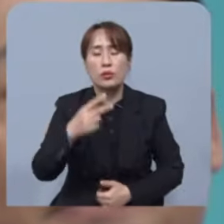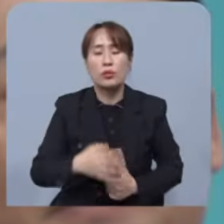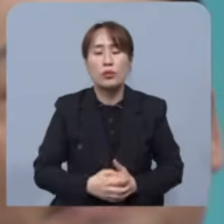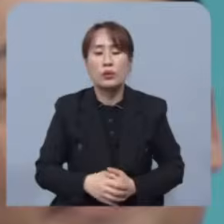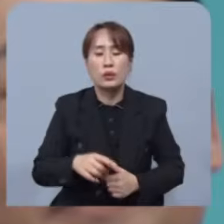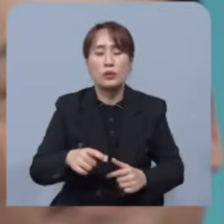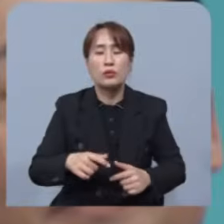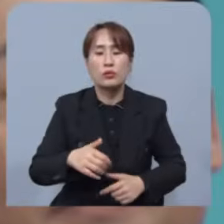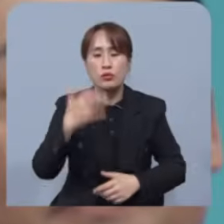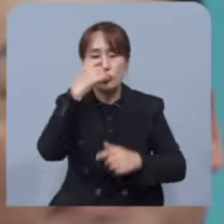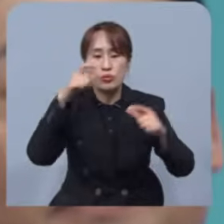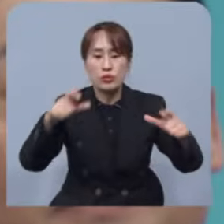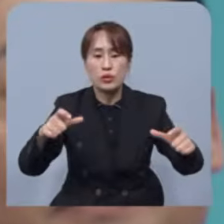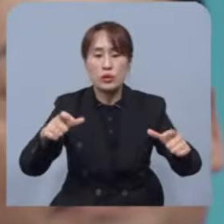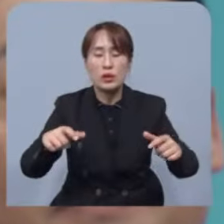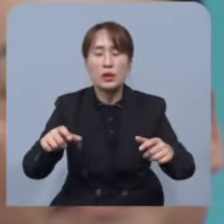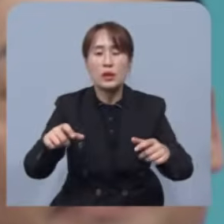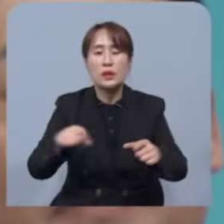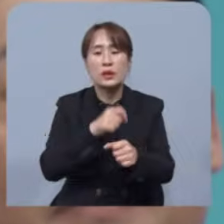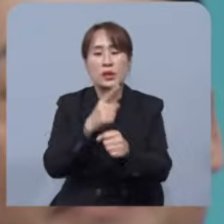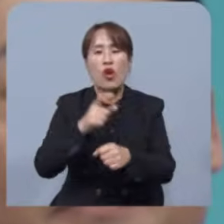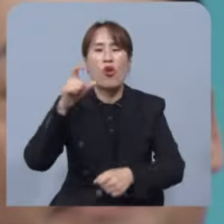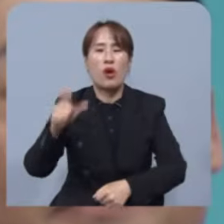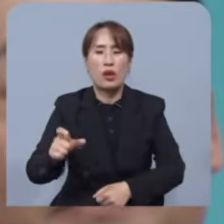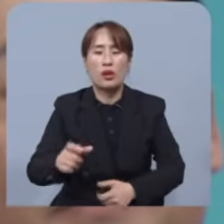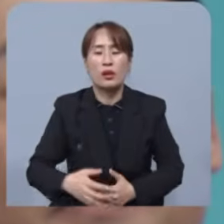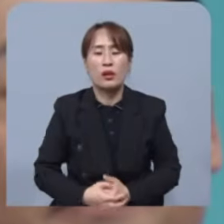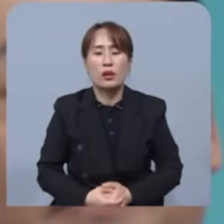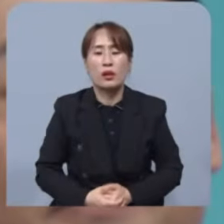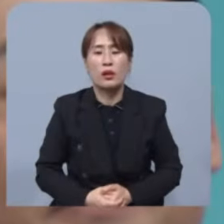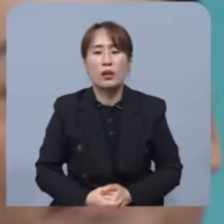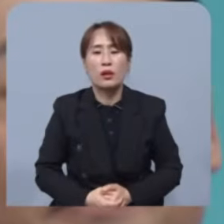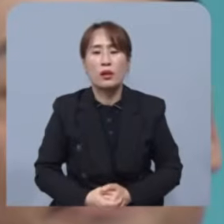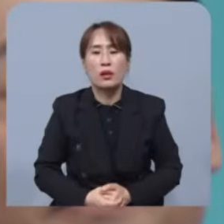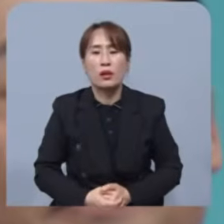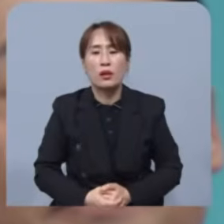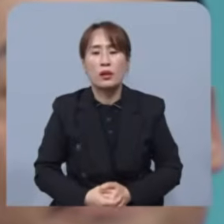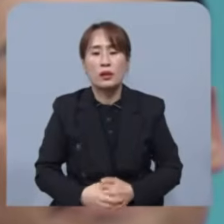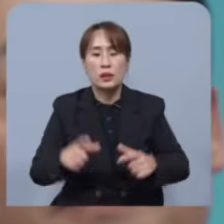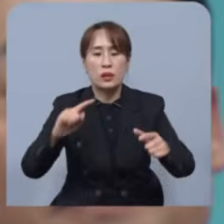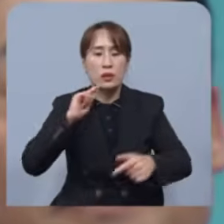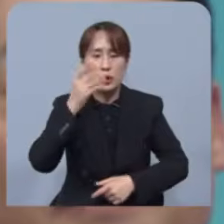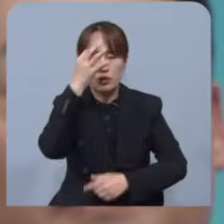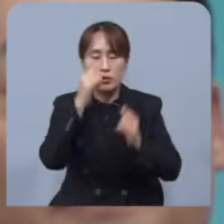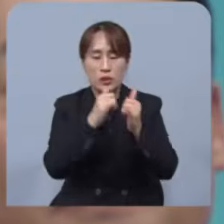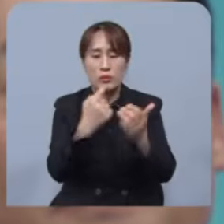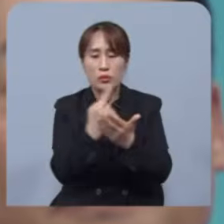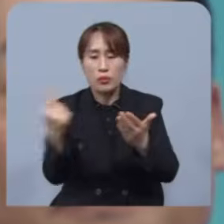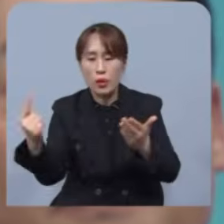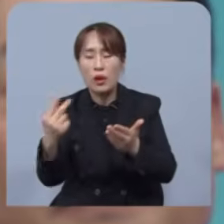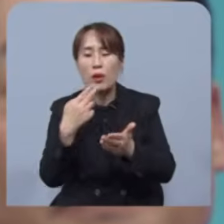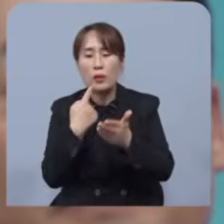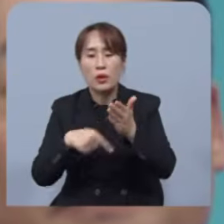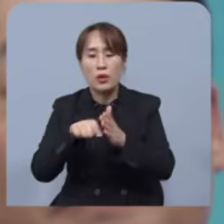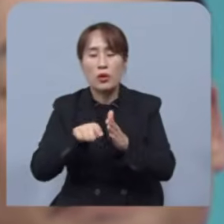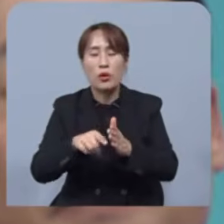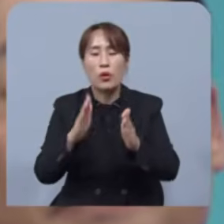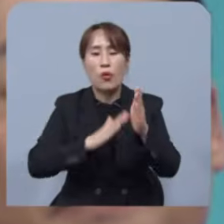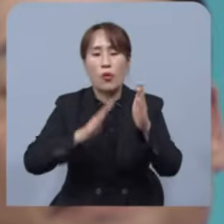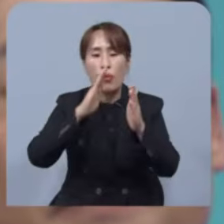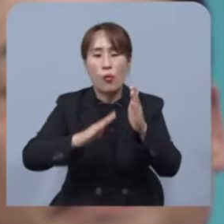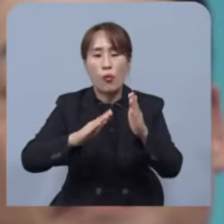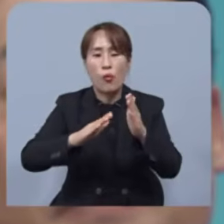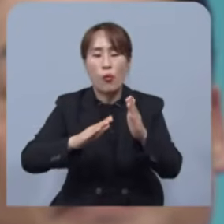여기 지역은 너무 지역색이 조금 강합니다. 그래서 지역 예술인들이 소외되지 않도록 공정한